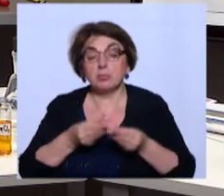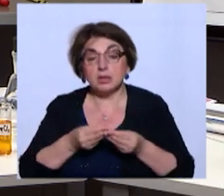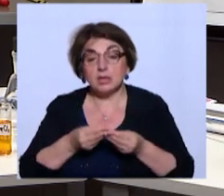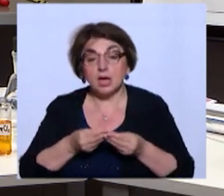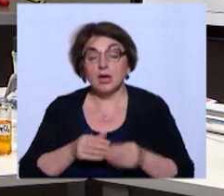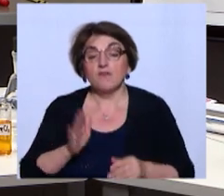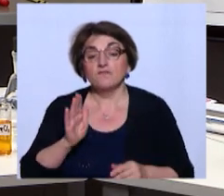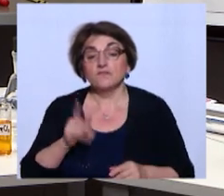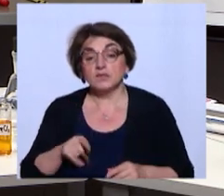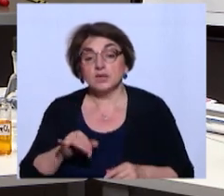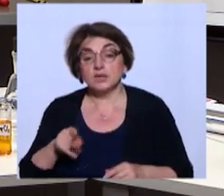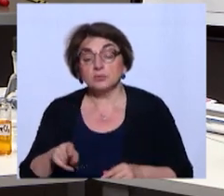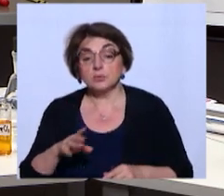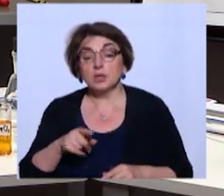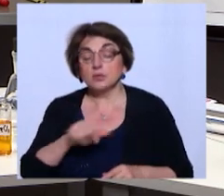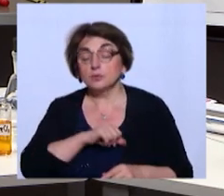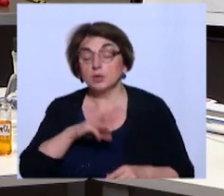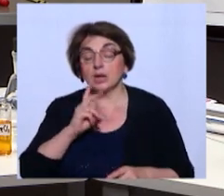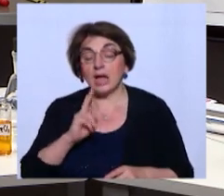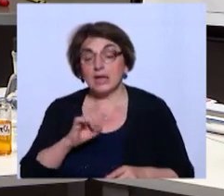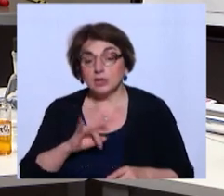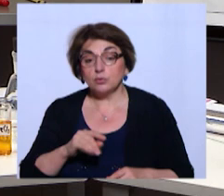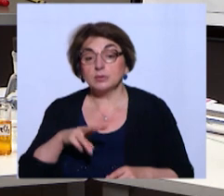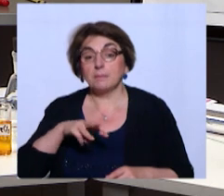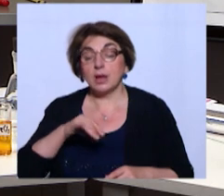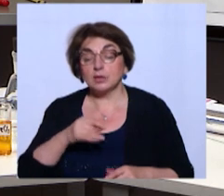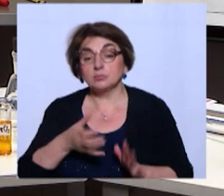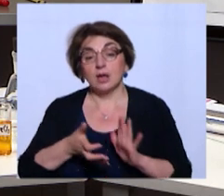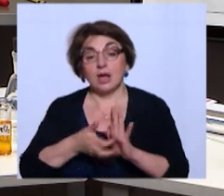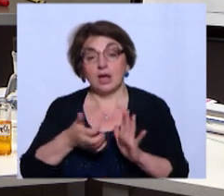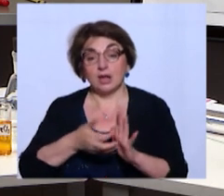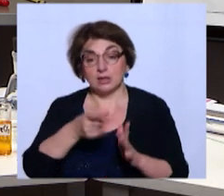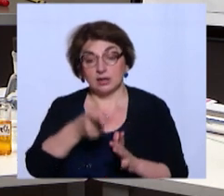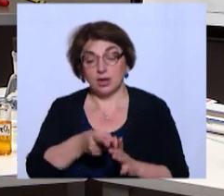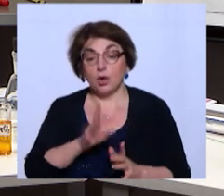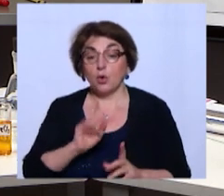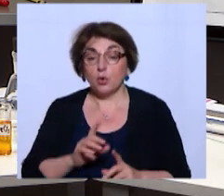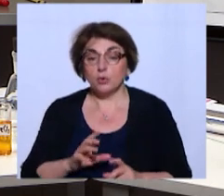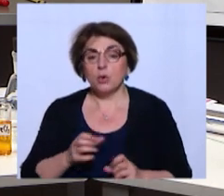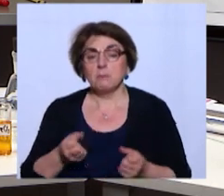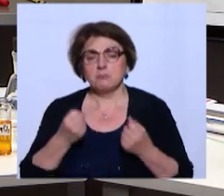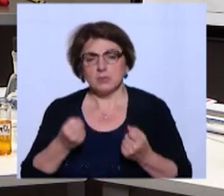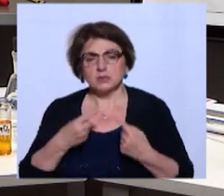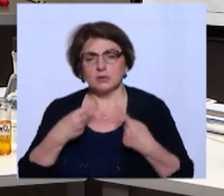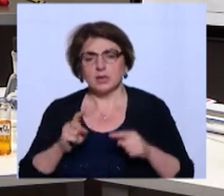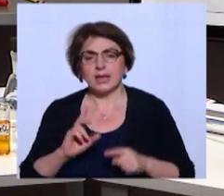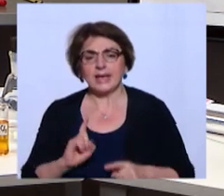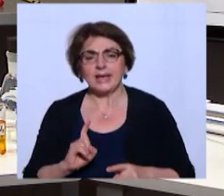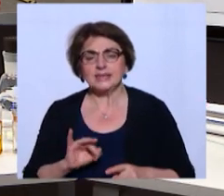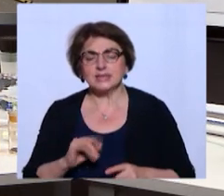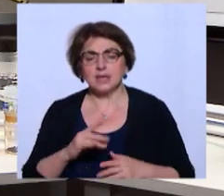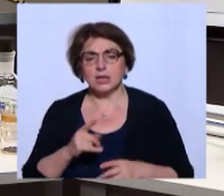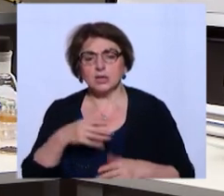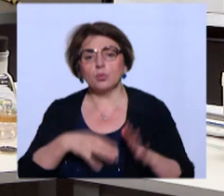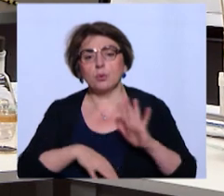ეს რბილია იმიტომ, რომ მასში კალციუმისა და მაგნიუმის იონები შედარებით ნაკლები რაოდენობაა. ხოლო ხისტია წყალი, სადაც კალციუმისა და მაგნიუმის